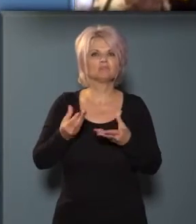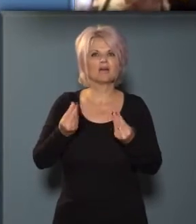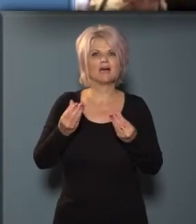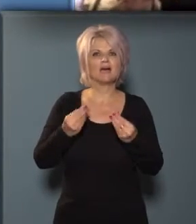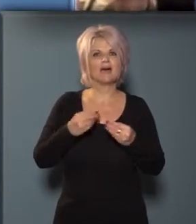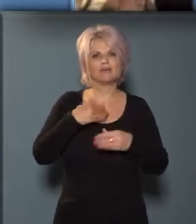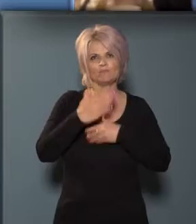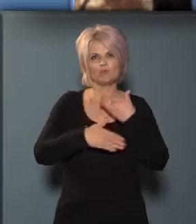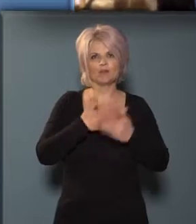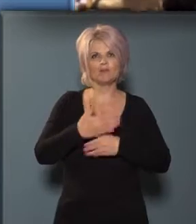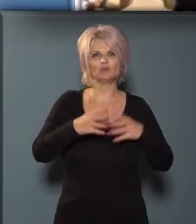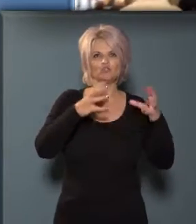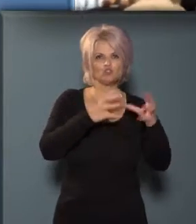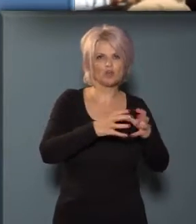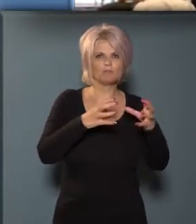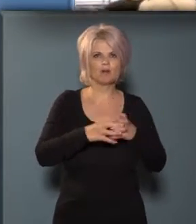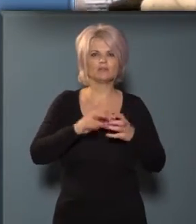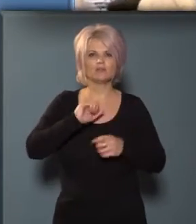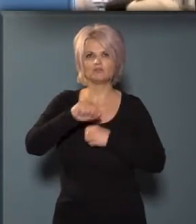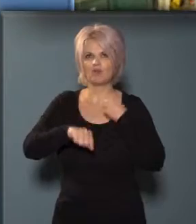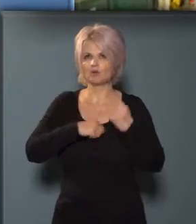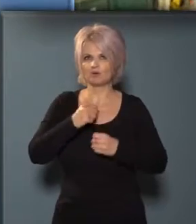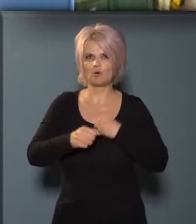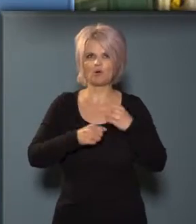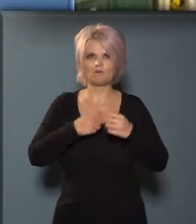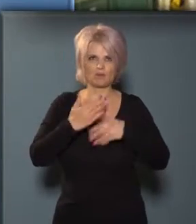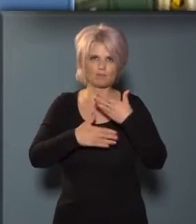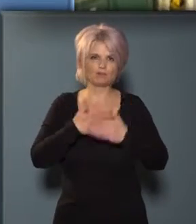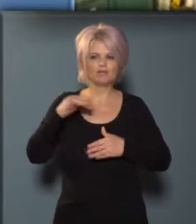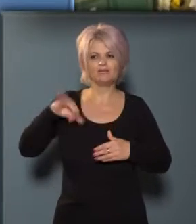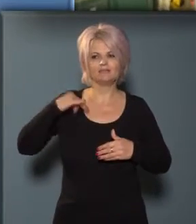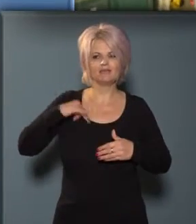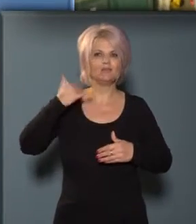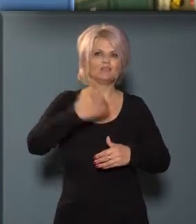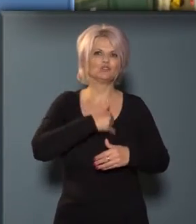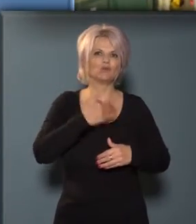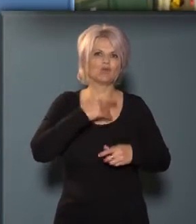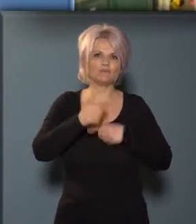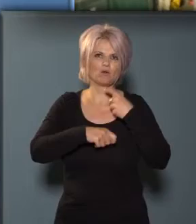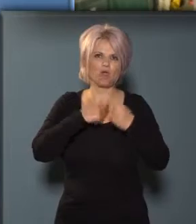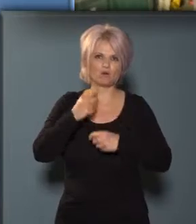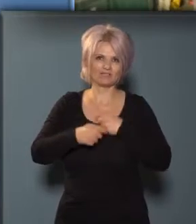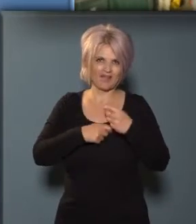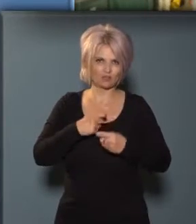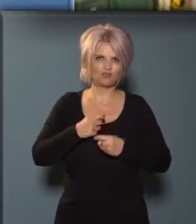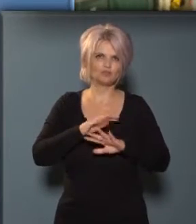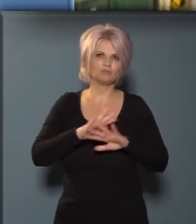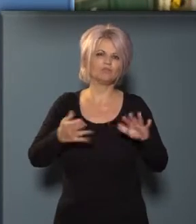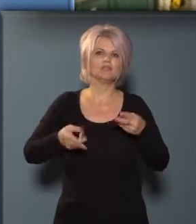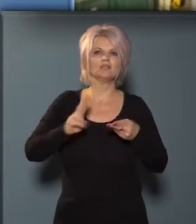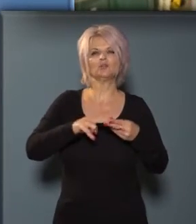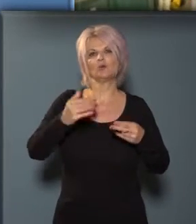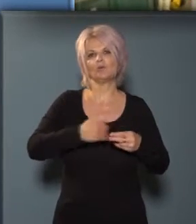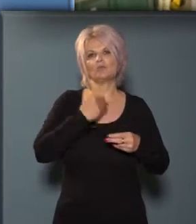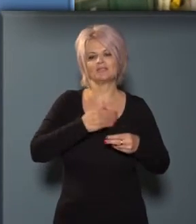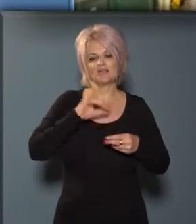így gyakorol napról napra, hétről hétre? Délelőttönként iskolai foglalkozások vannak, ahogy már említettem, több osztály is